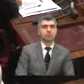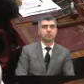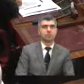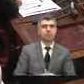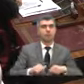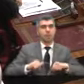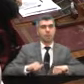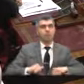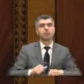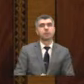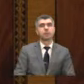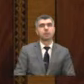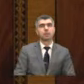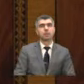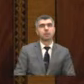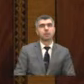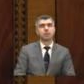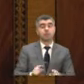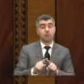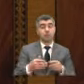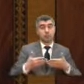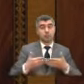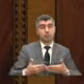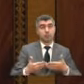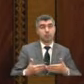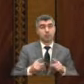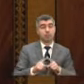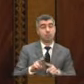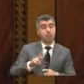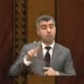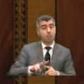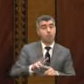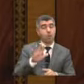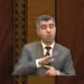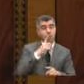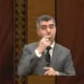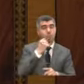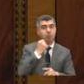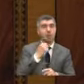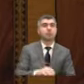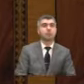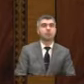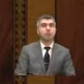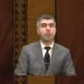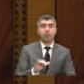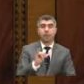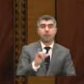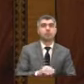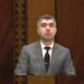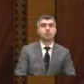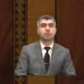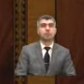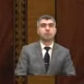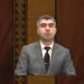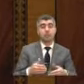السيد الوزير المحترم، تنعتقد ان هذه اللحظه هي لحظه وطنيه بامتياز. علاش؟ لانه